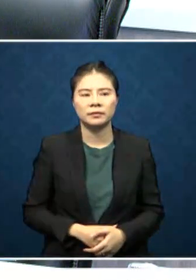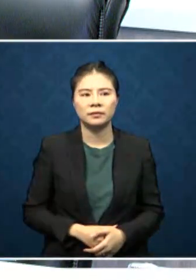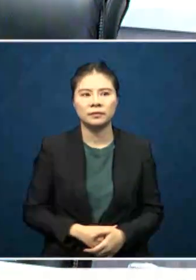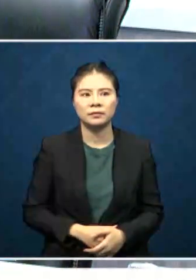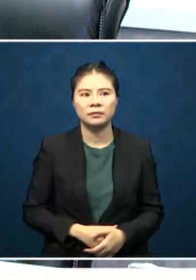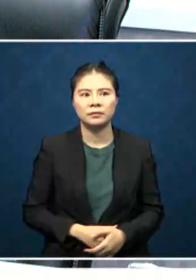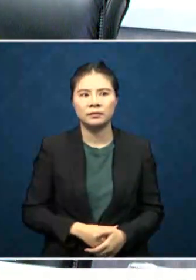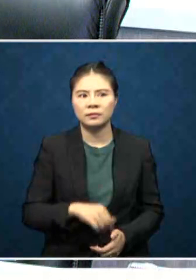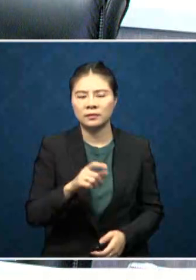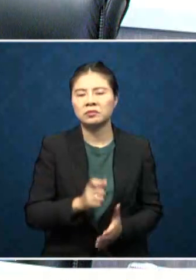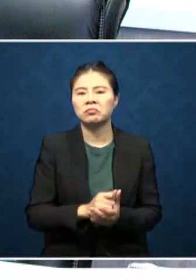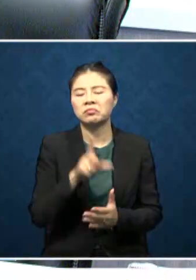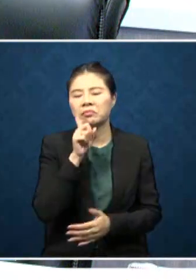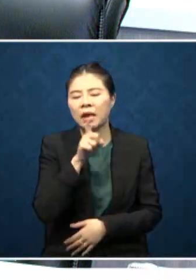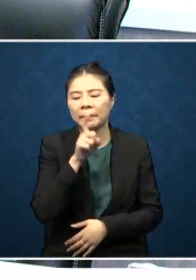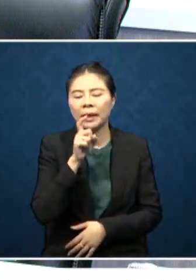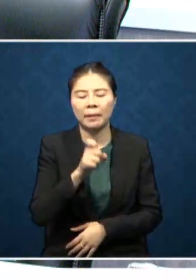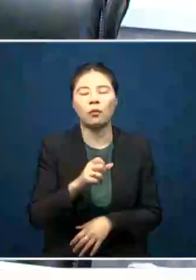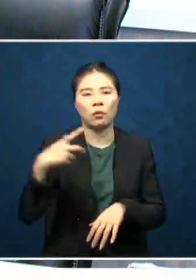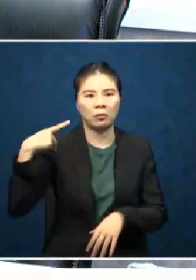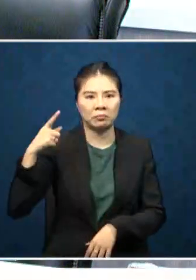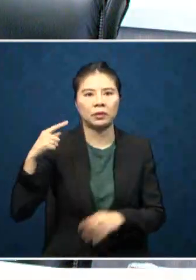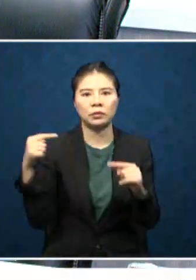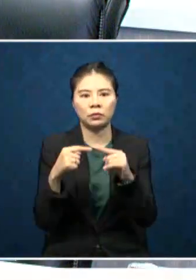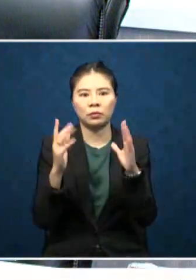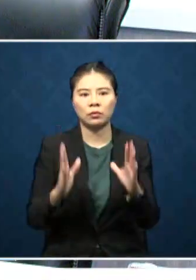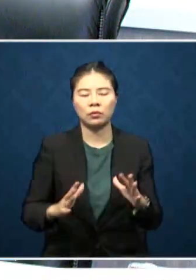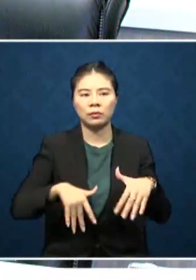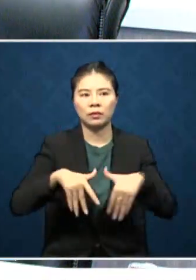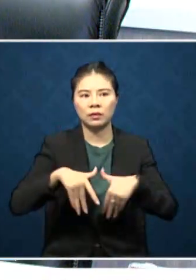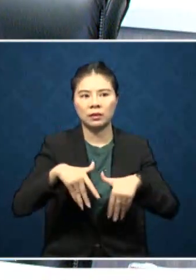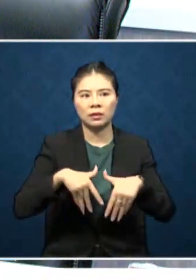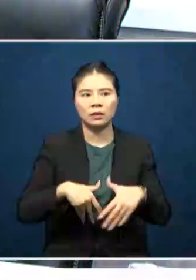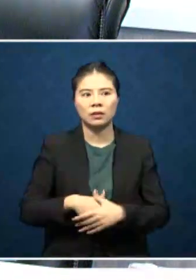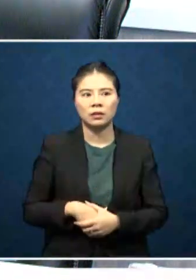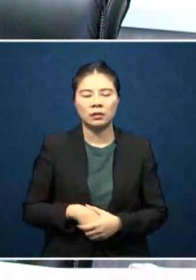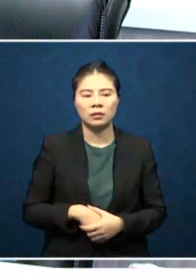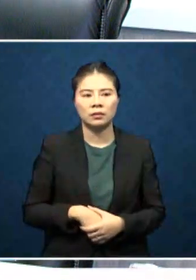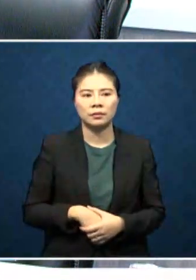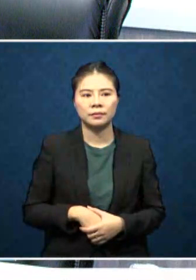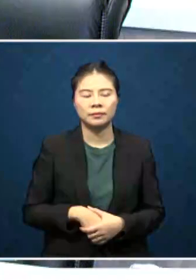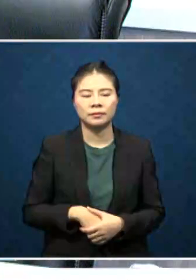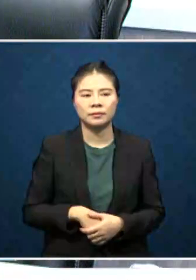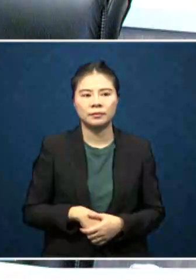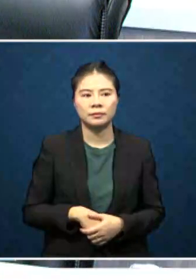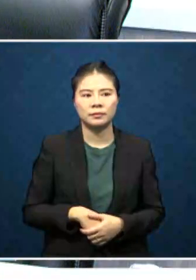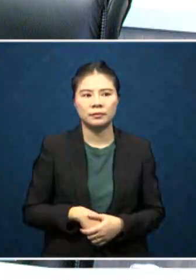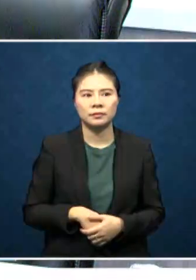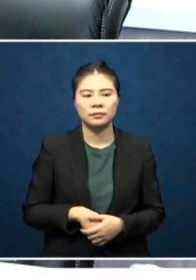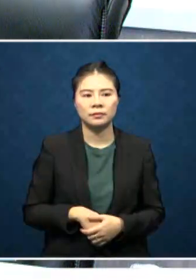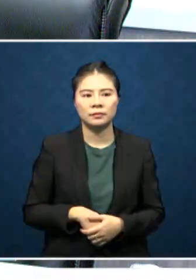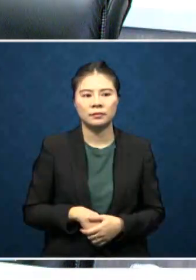ที่เป็นประโยชน์มากๆนะครับที่ผมฟังทั้ง20ท่านที่พูดในวันนี้นะครับซึ่งเป็น